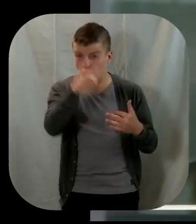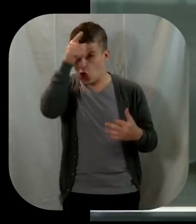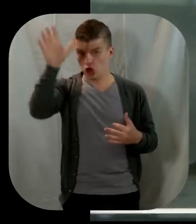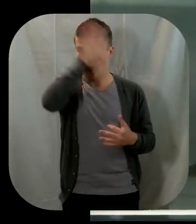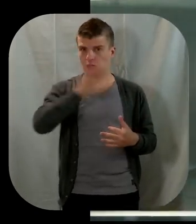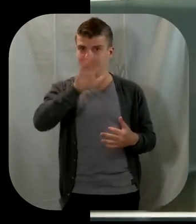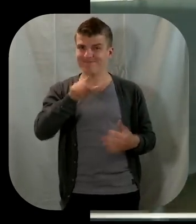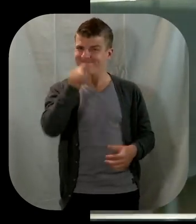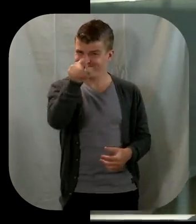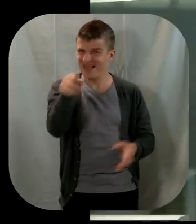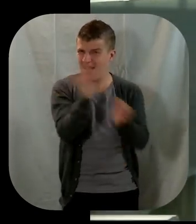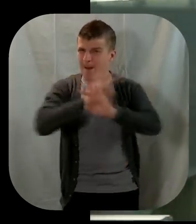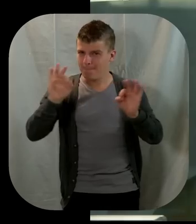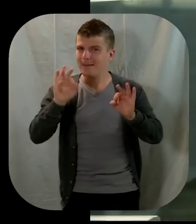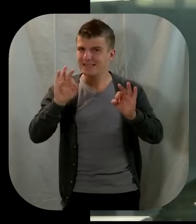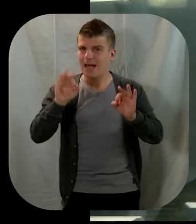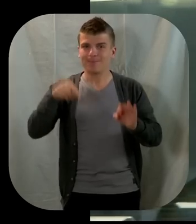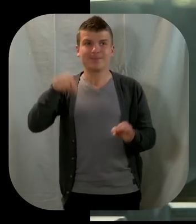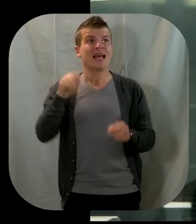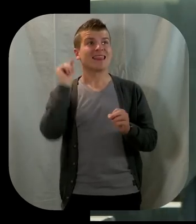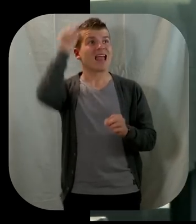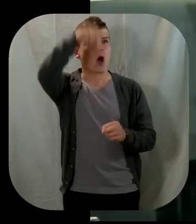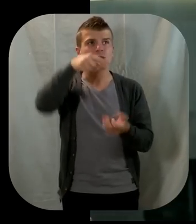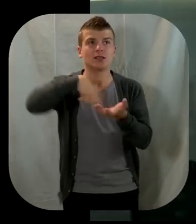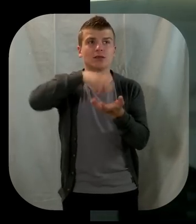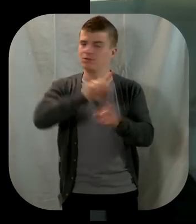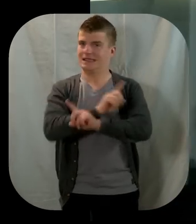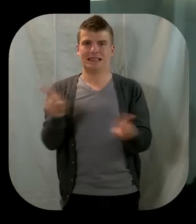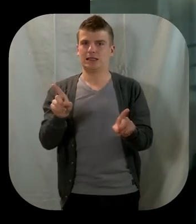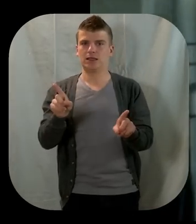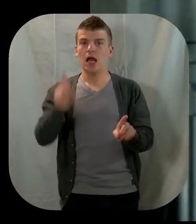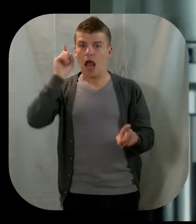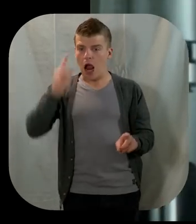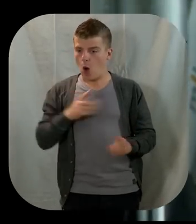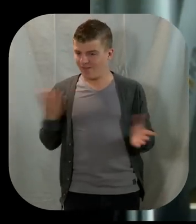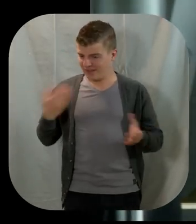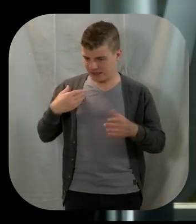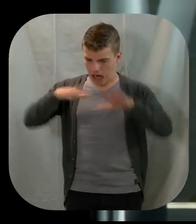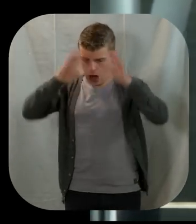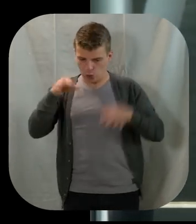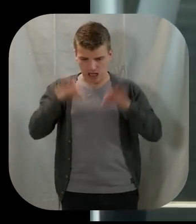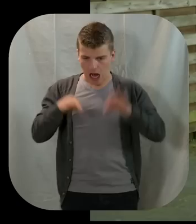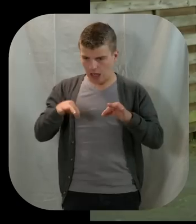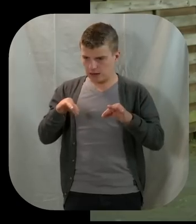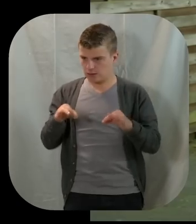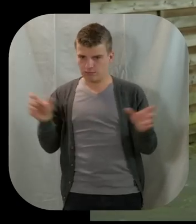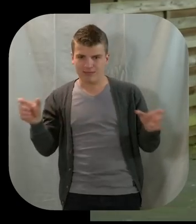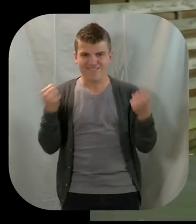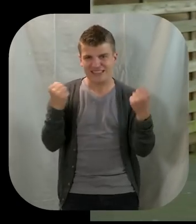Zu ihrer eigenen Sicherheit sollten sie nach Möglichkeit den Aufenthalt im Freien meiden und lose Gegenstände rund um Haus und Garten sichern.